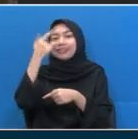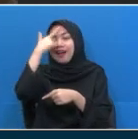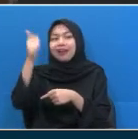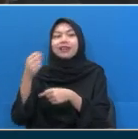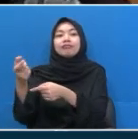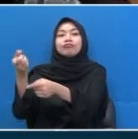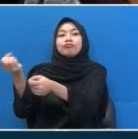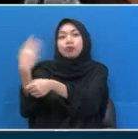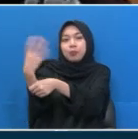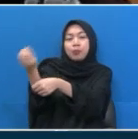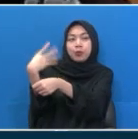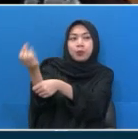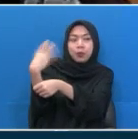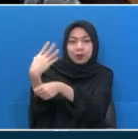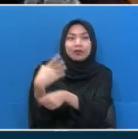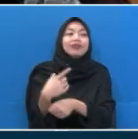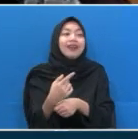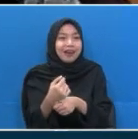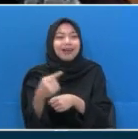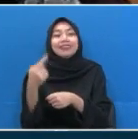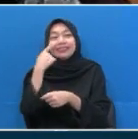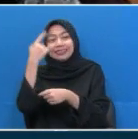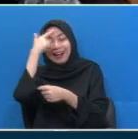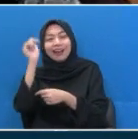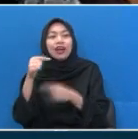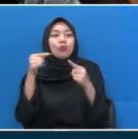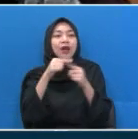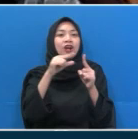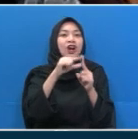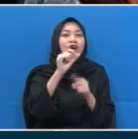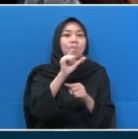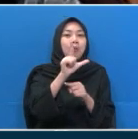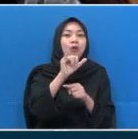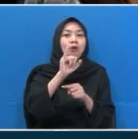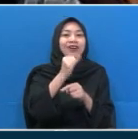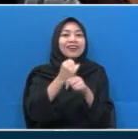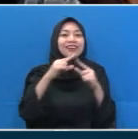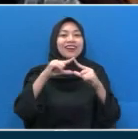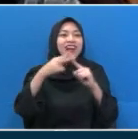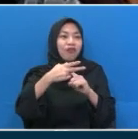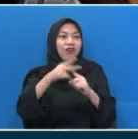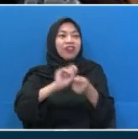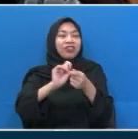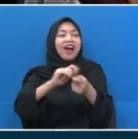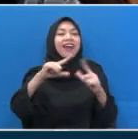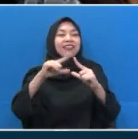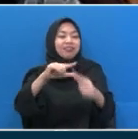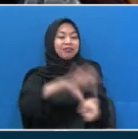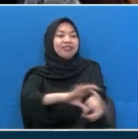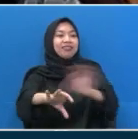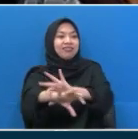ada yang namanya poligraf ya poligraf poligraf ini menurut saya bisa menjadi alat bukti